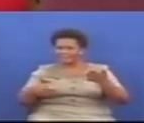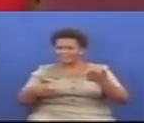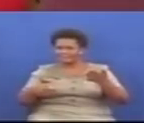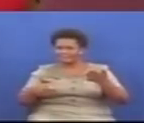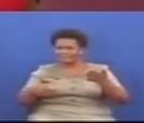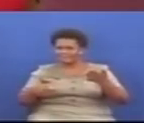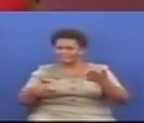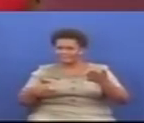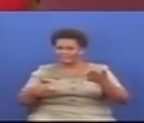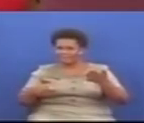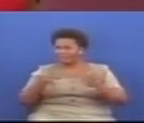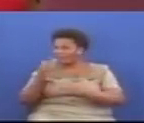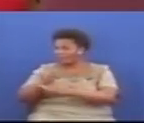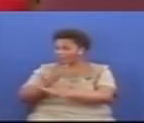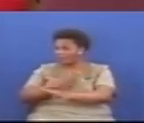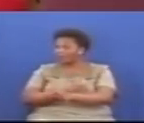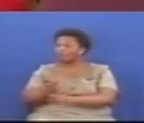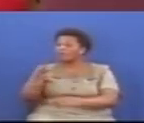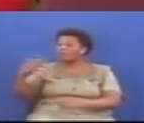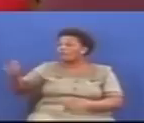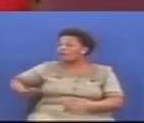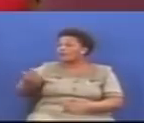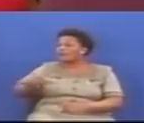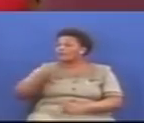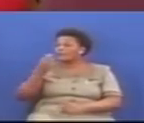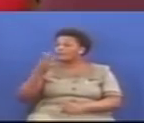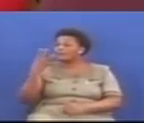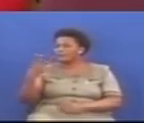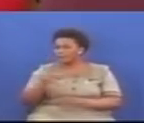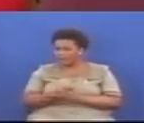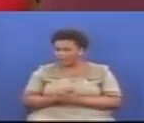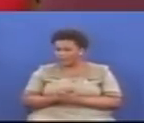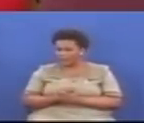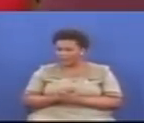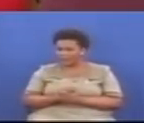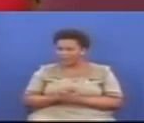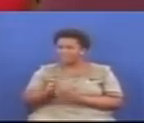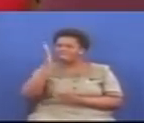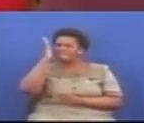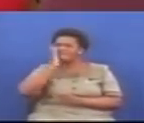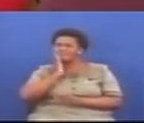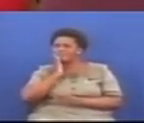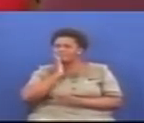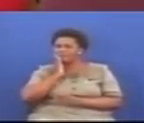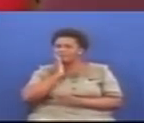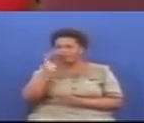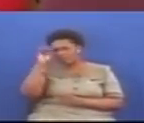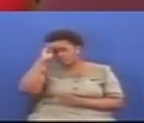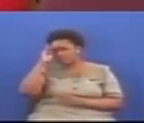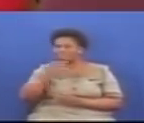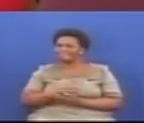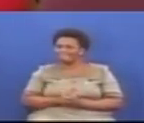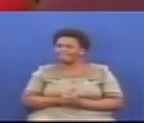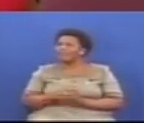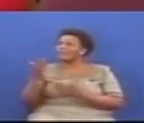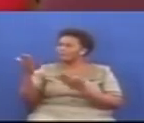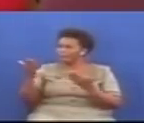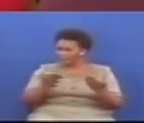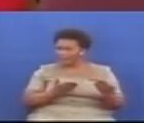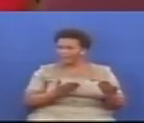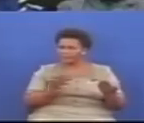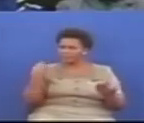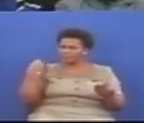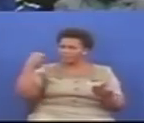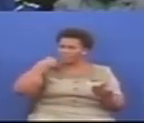Kabla hapo kuna scout 34 kutoka Dar es Salaam. Wageni wa mheshimiwa Mtulia. Scout kutoka Dar es Salaam, karibuni sana, karibuni sana sana